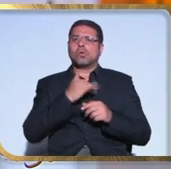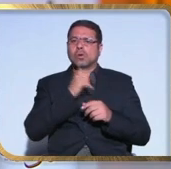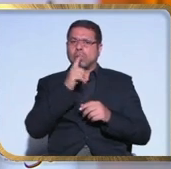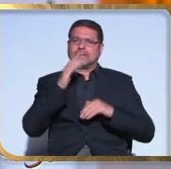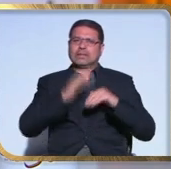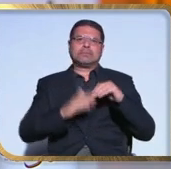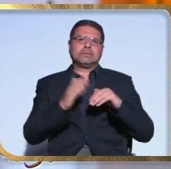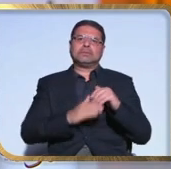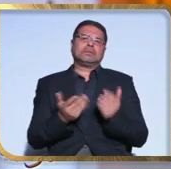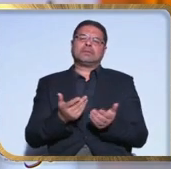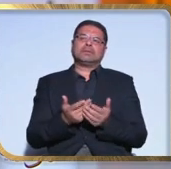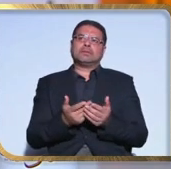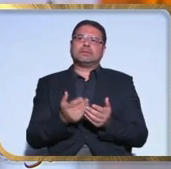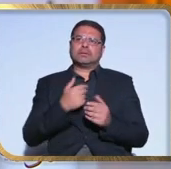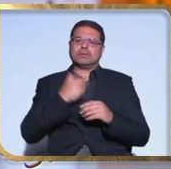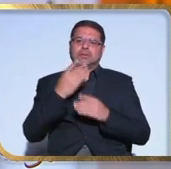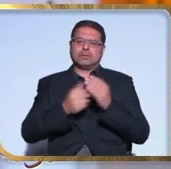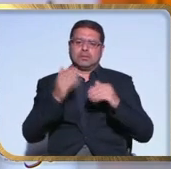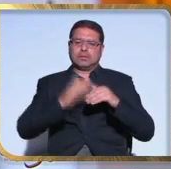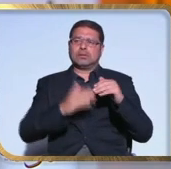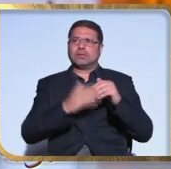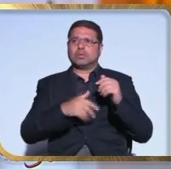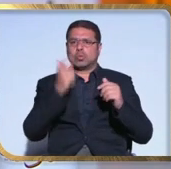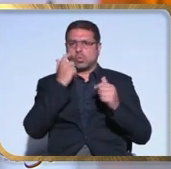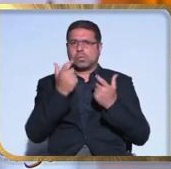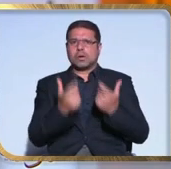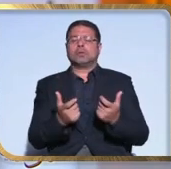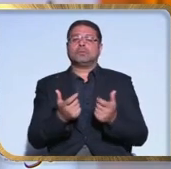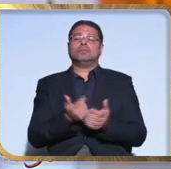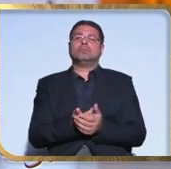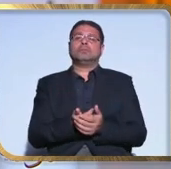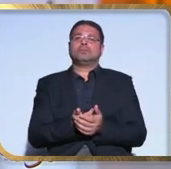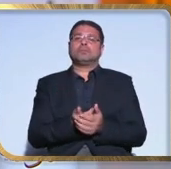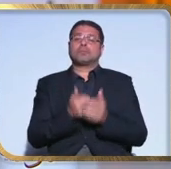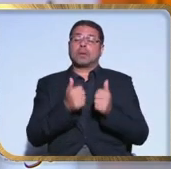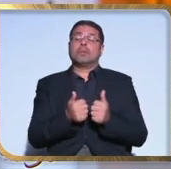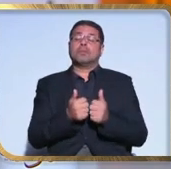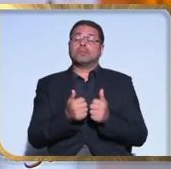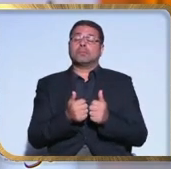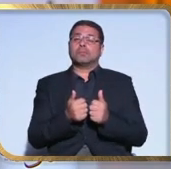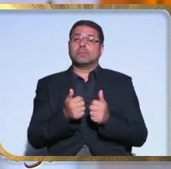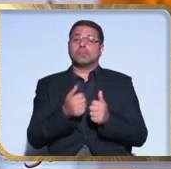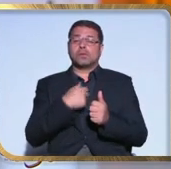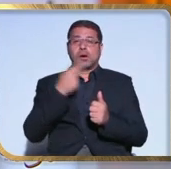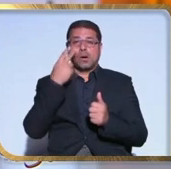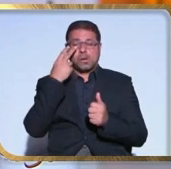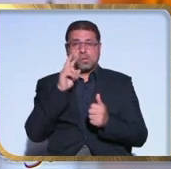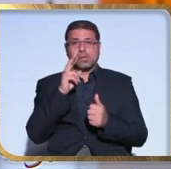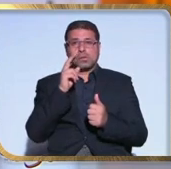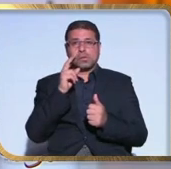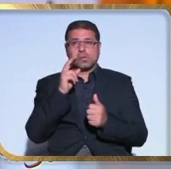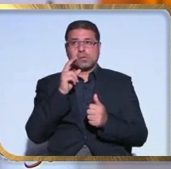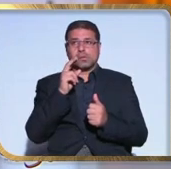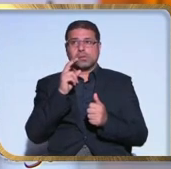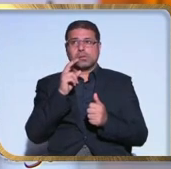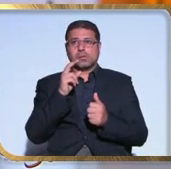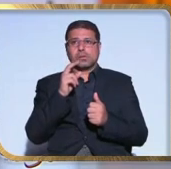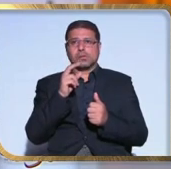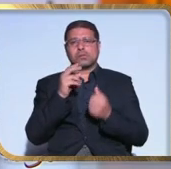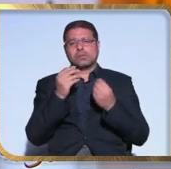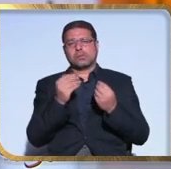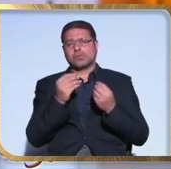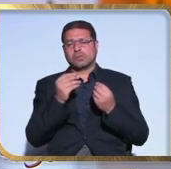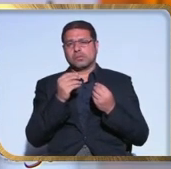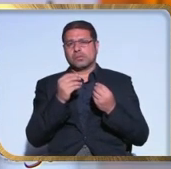التربيه يعني احنا اللي بنربي واحنا بناخد بالنا منهم تمام يعني انا لو غلطت غلطه او اولادي لا هو يعني هو